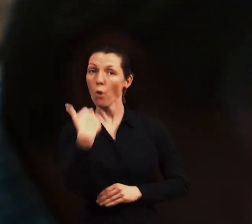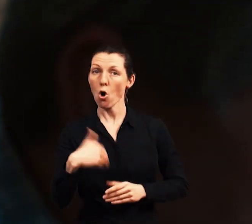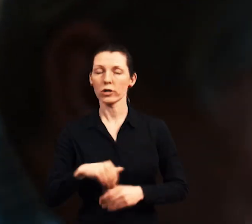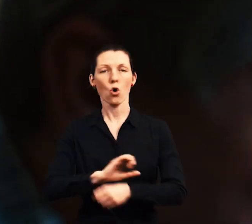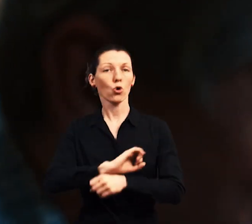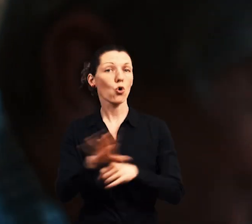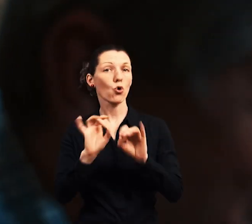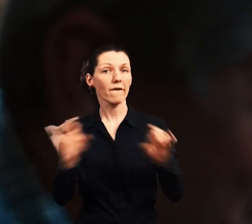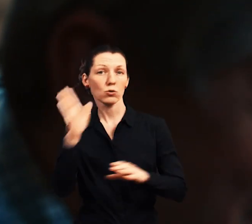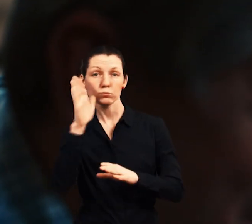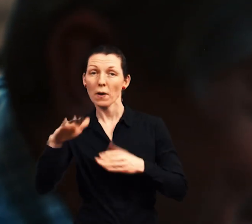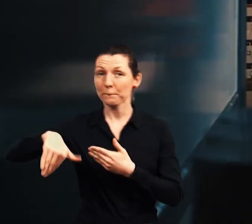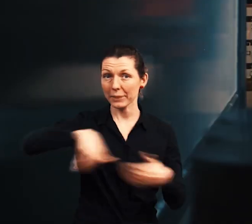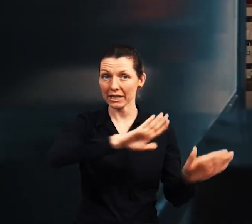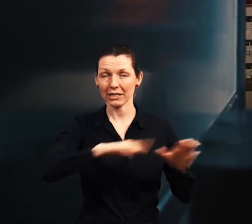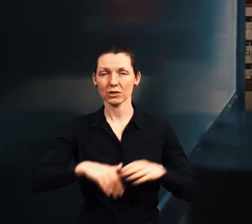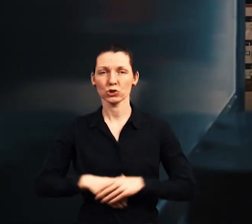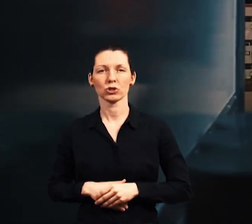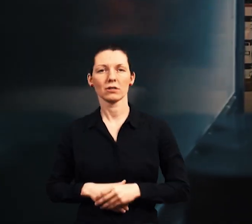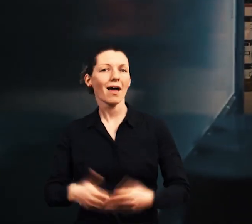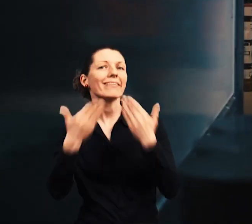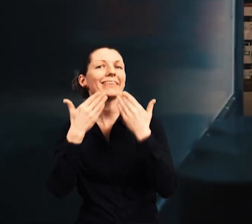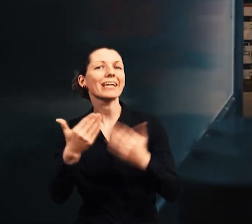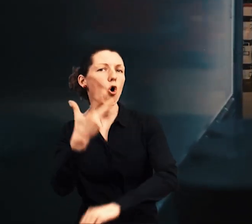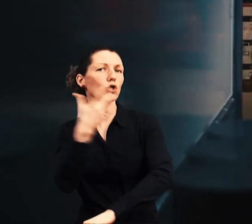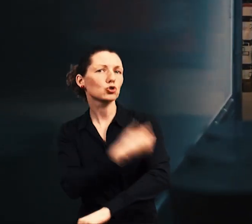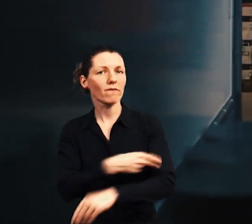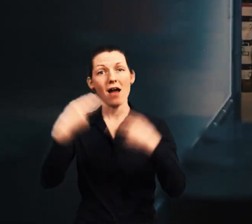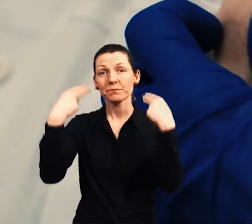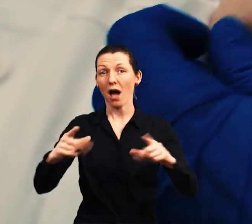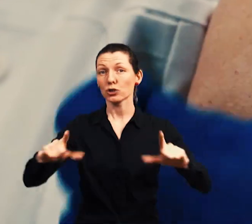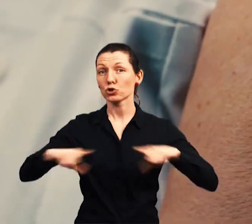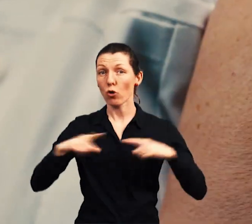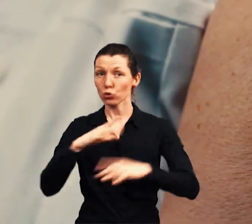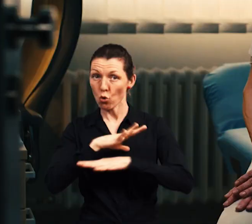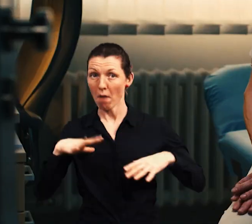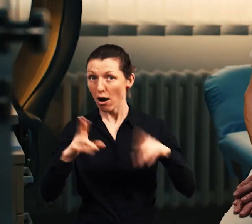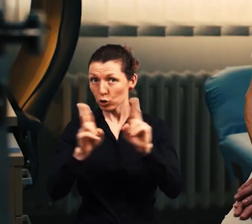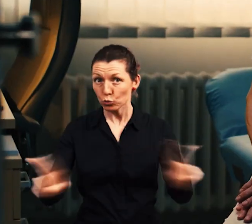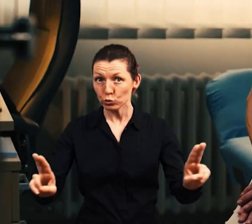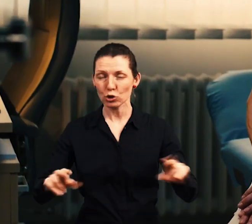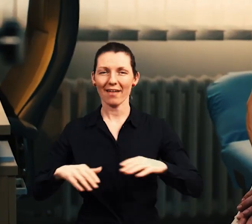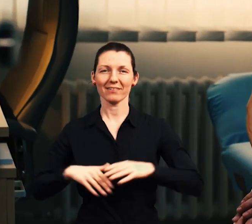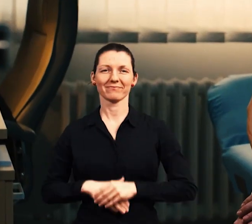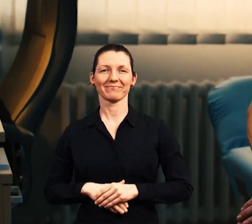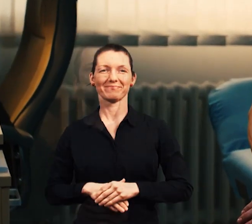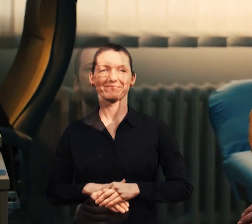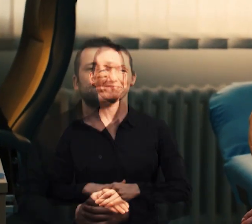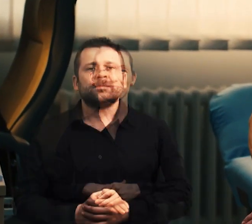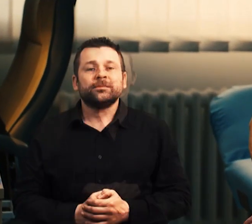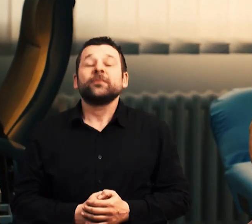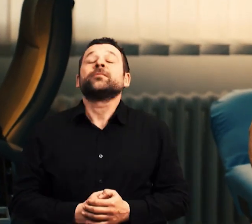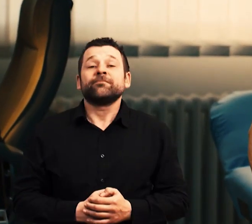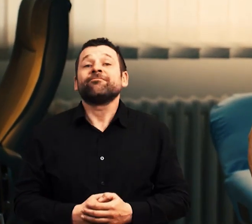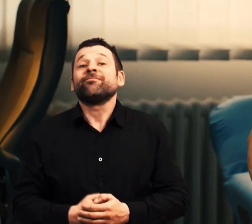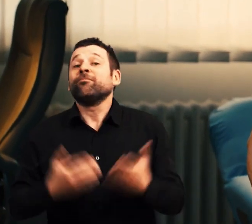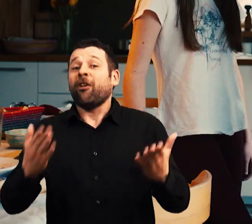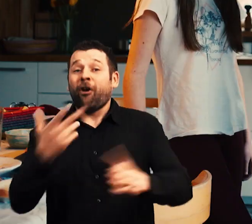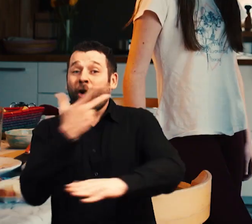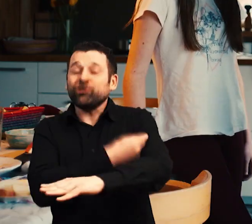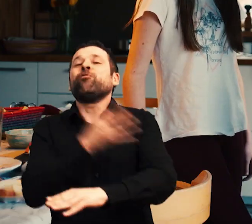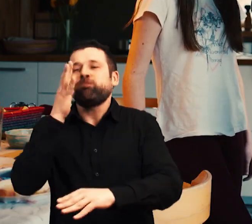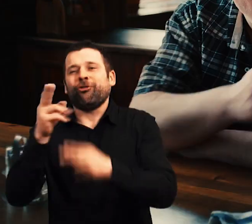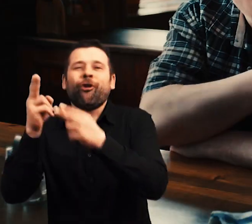Je na čase udělat za koronavirem tečku. Díky očkování máme možnost vrátit se k normálnímu životu.